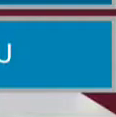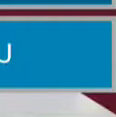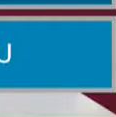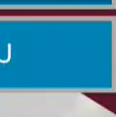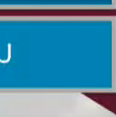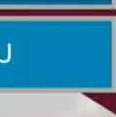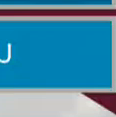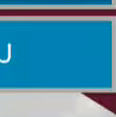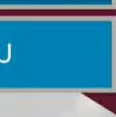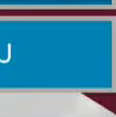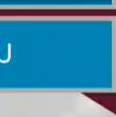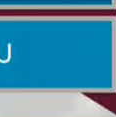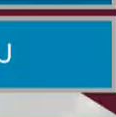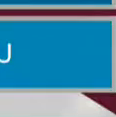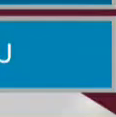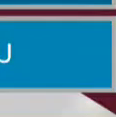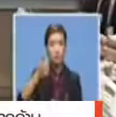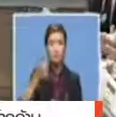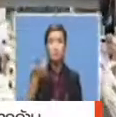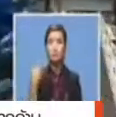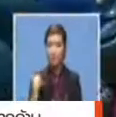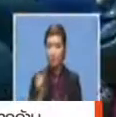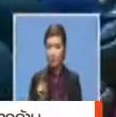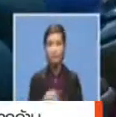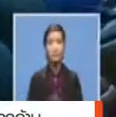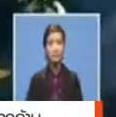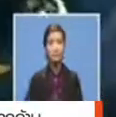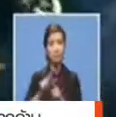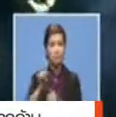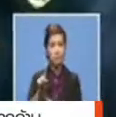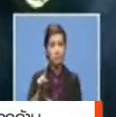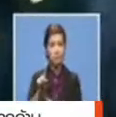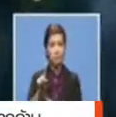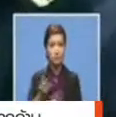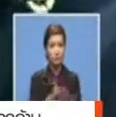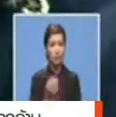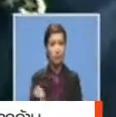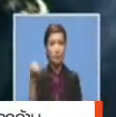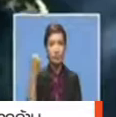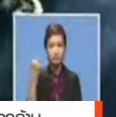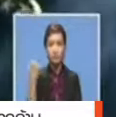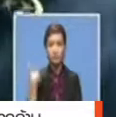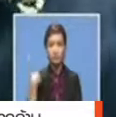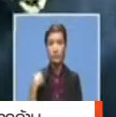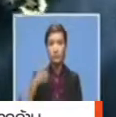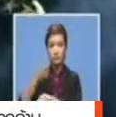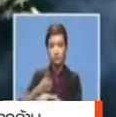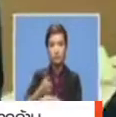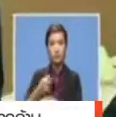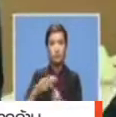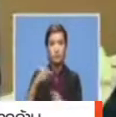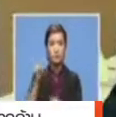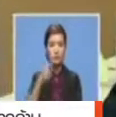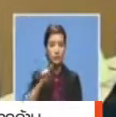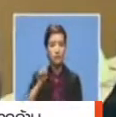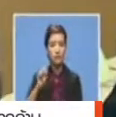งที่ผ่านมานั้นเราก็เห็นกันมีการจับอาวุธสงครามมากมายทีเดียวนะครับขณะที่ด้านเศรษฐกิจเองก็มีการแ